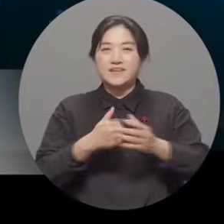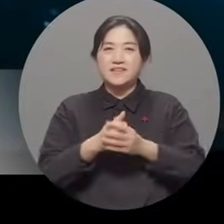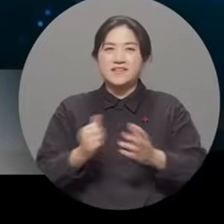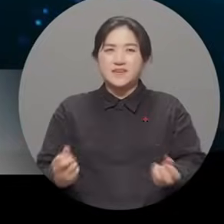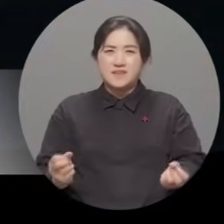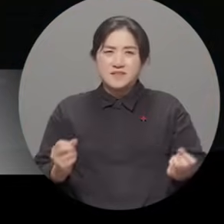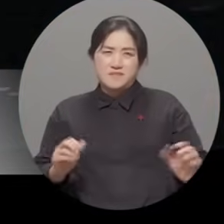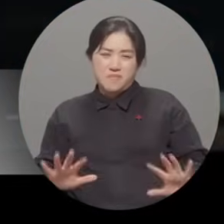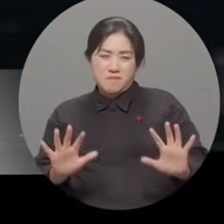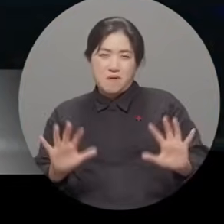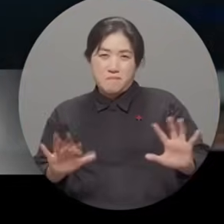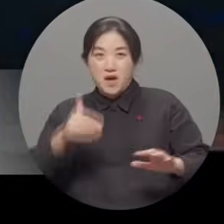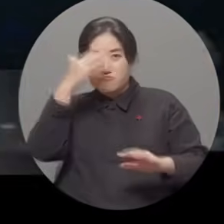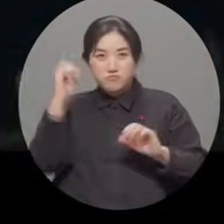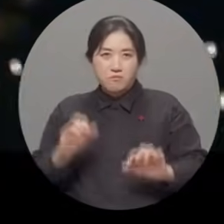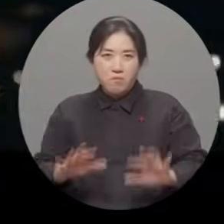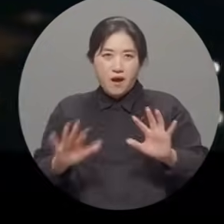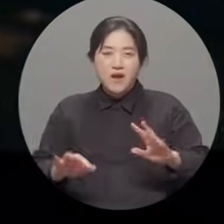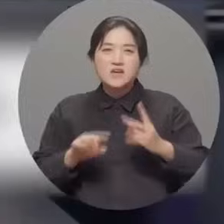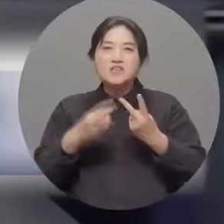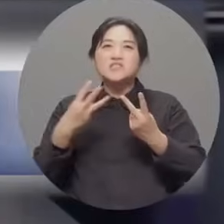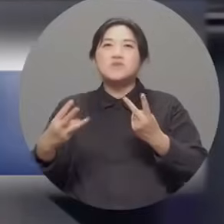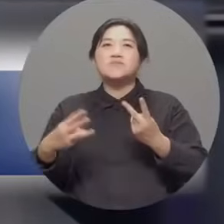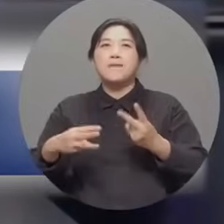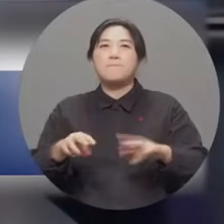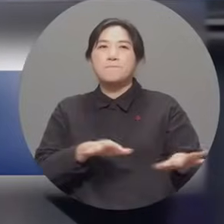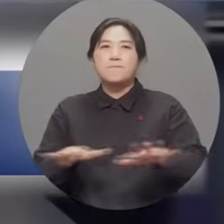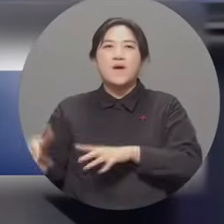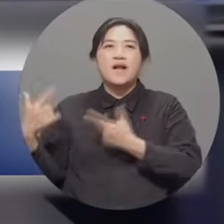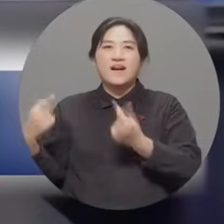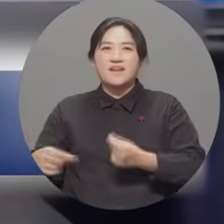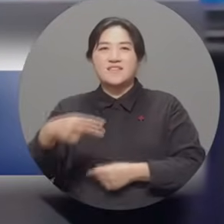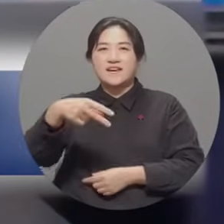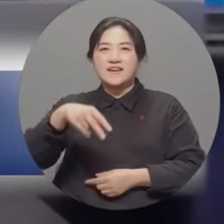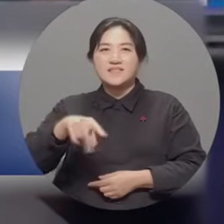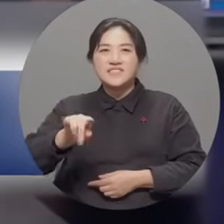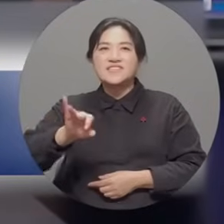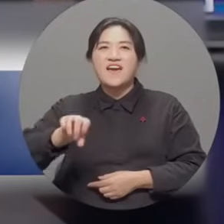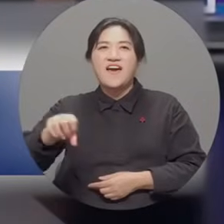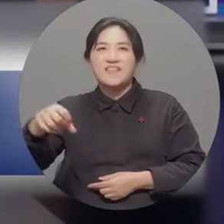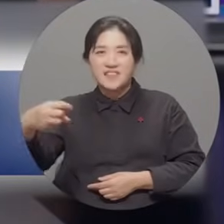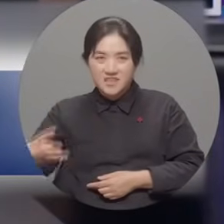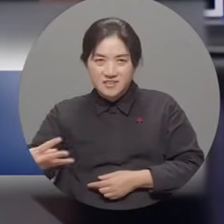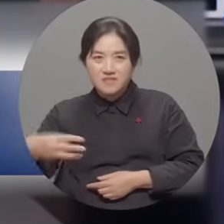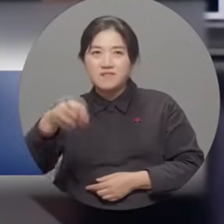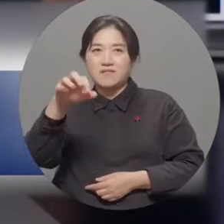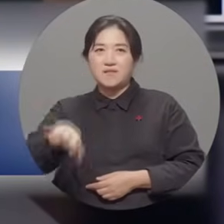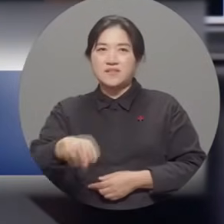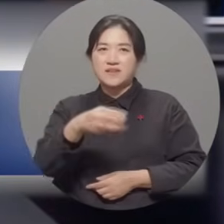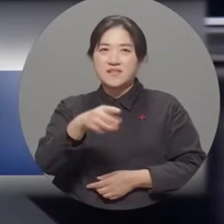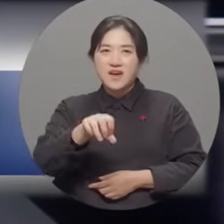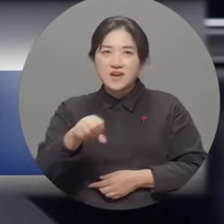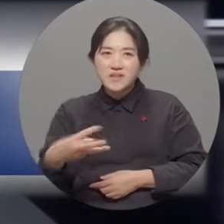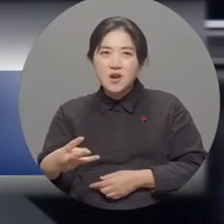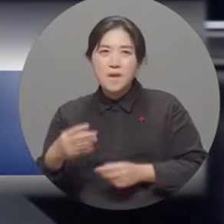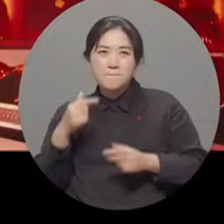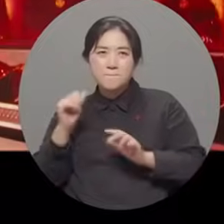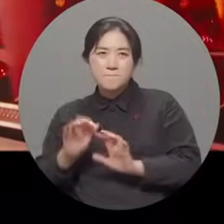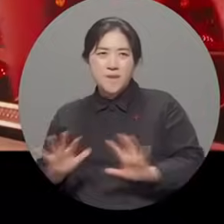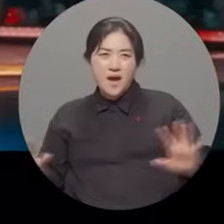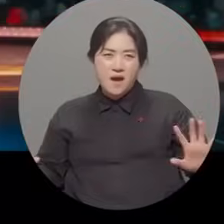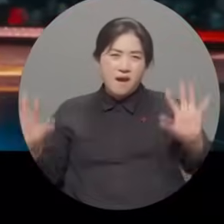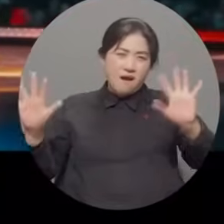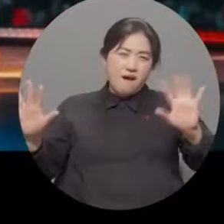규모 2.3의 지진에 육박했습니다. These dance and jump so much that they cause a literal earthquake in Seattle. All